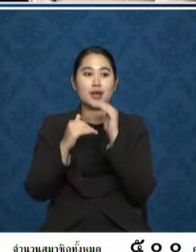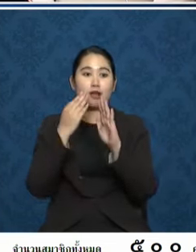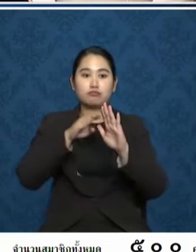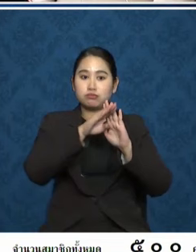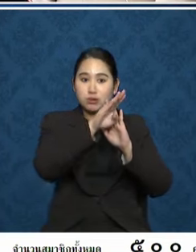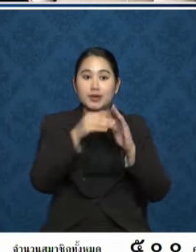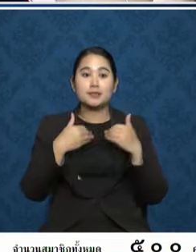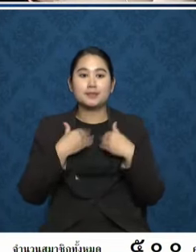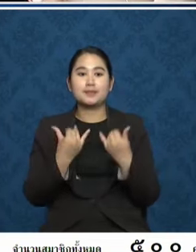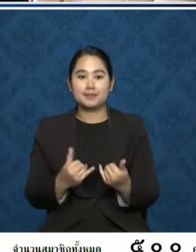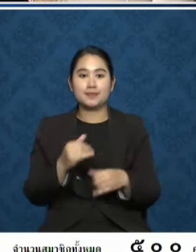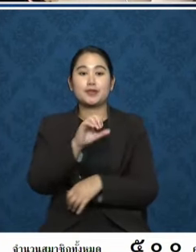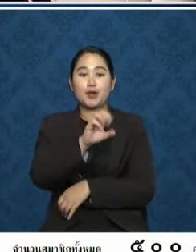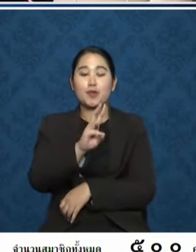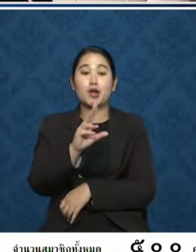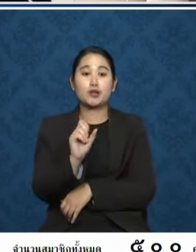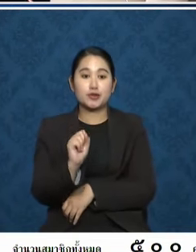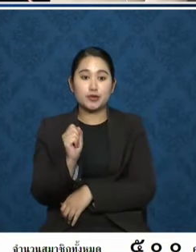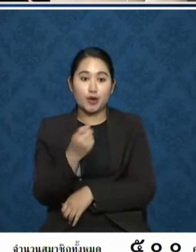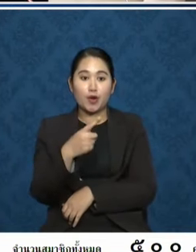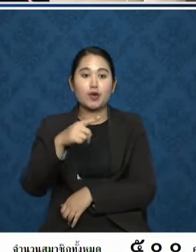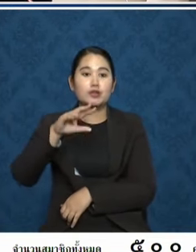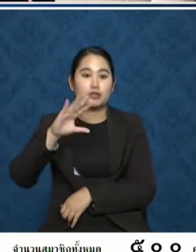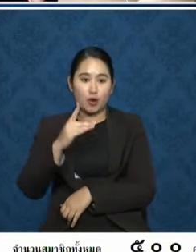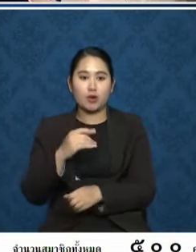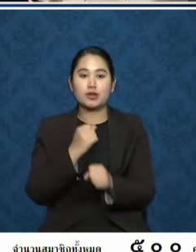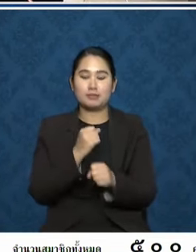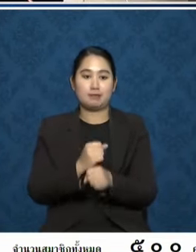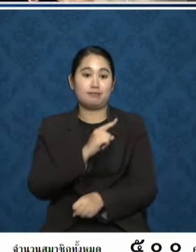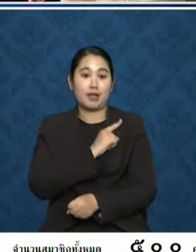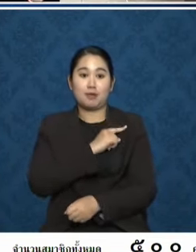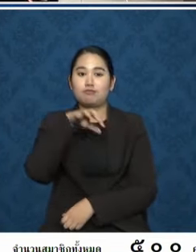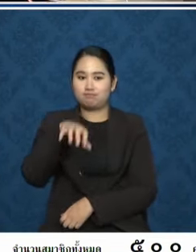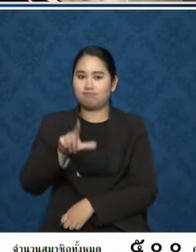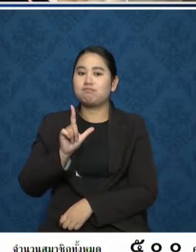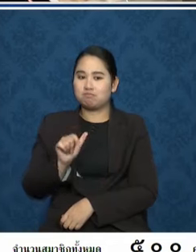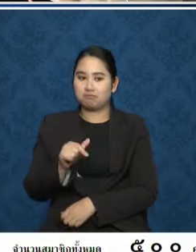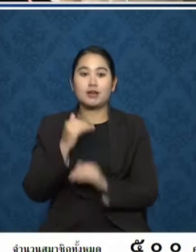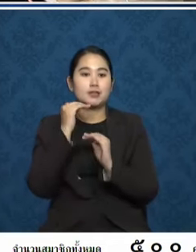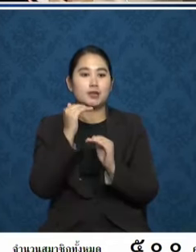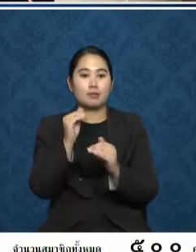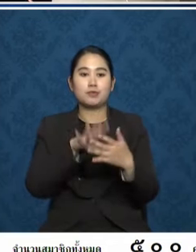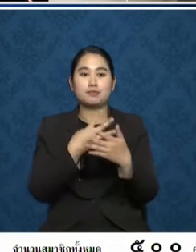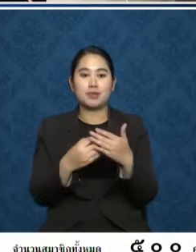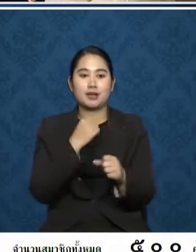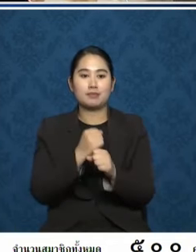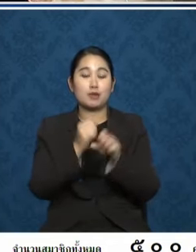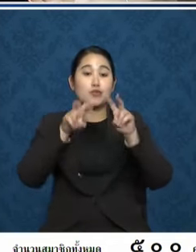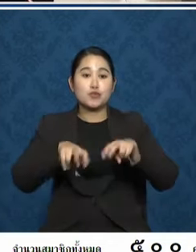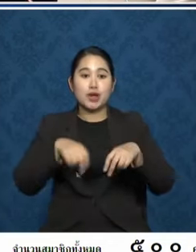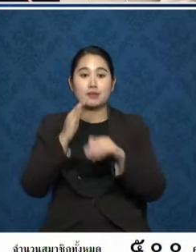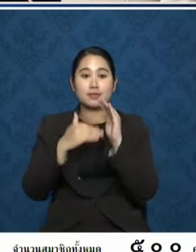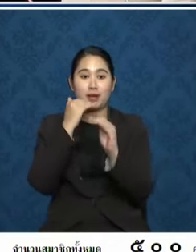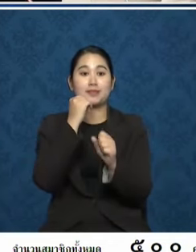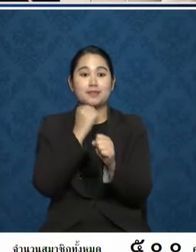งดันั้น ส.ว.ท.ช. จึงเรีวามีบทบาท เป็ผู้ที่จะเป็กำหนดในเรื่องของการวิจัยและพัฒน